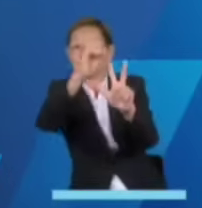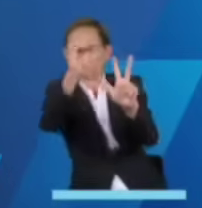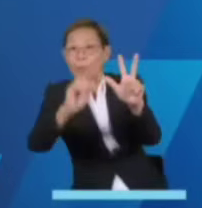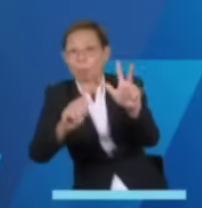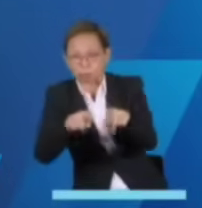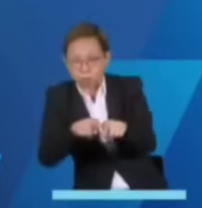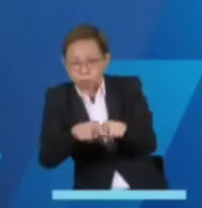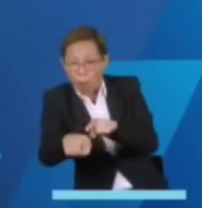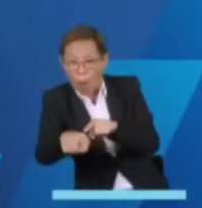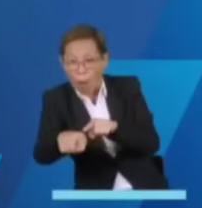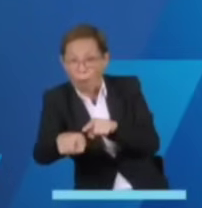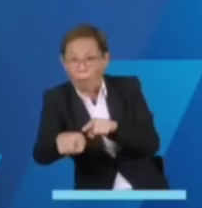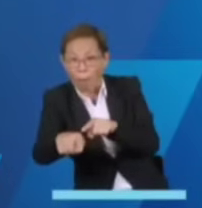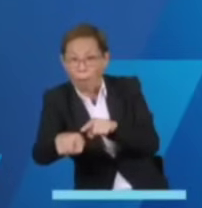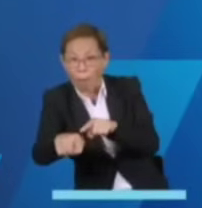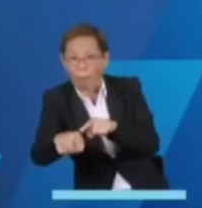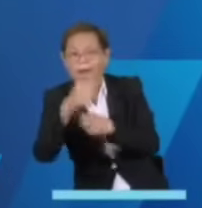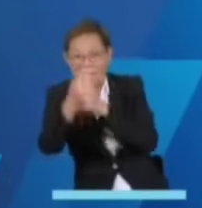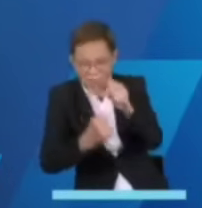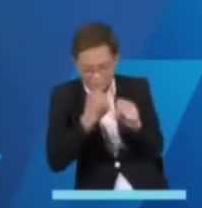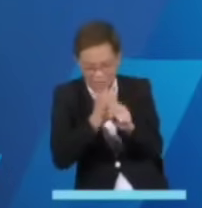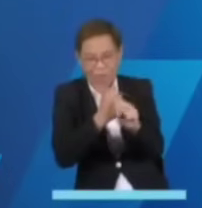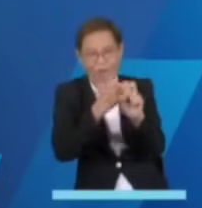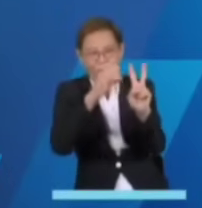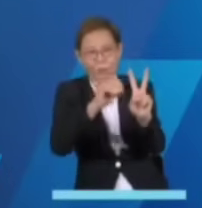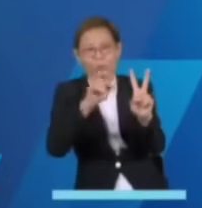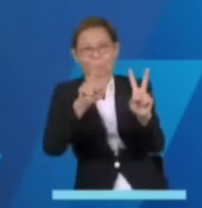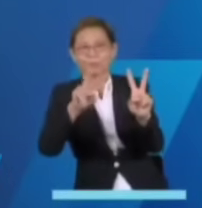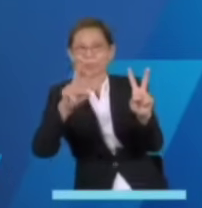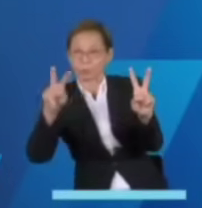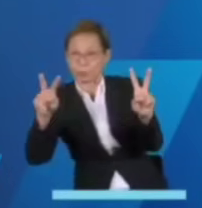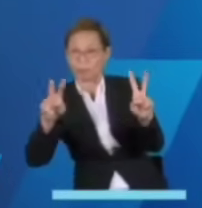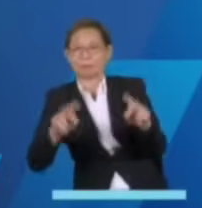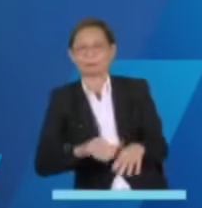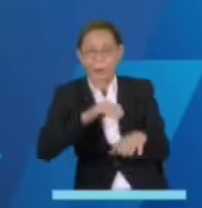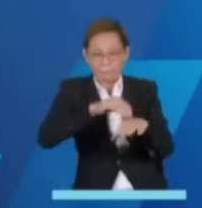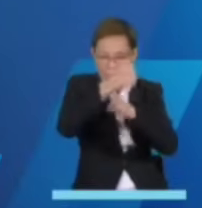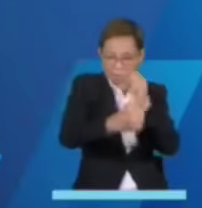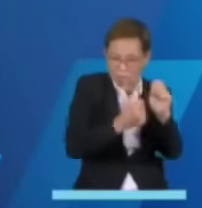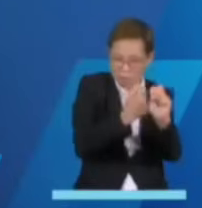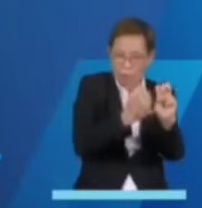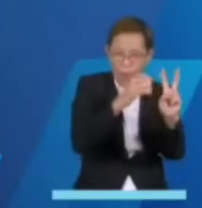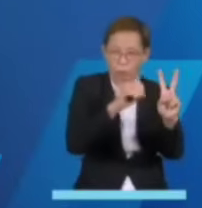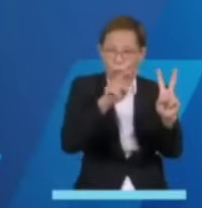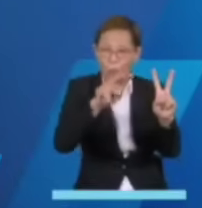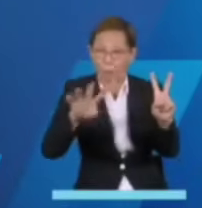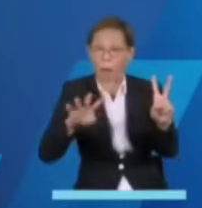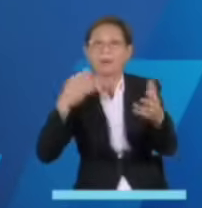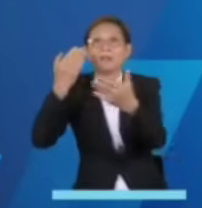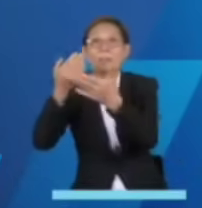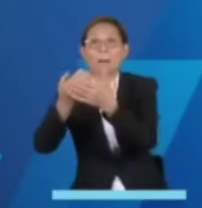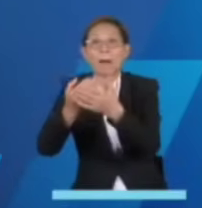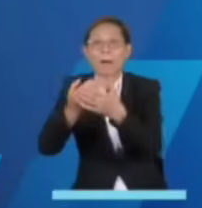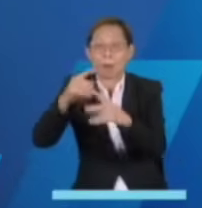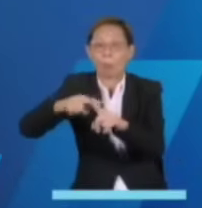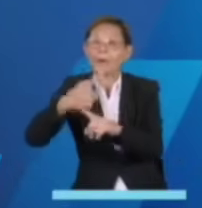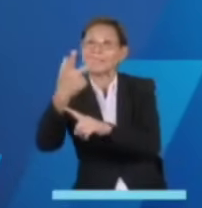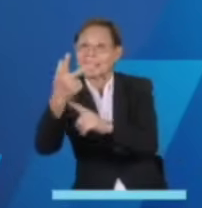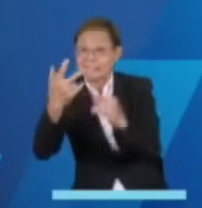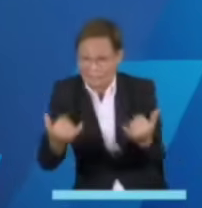23% lebih tinggi ketimbang tahun 2022. Bagi tahun 2024, setakat Mac